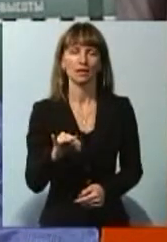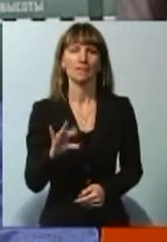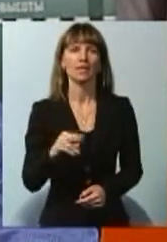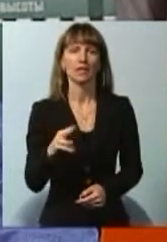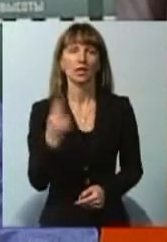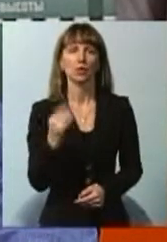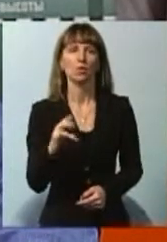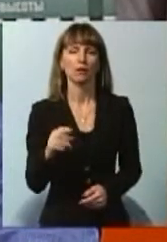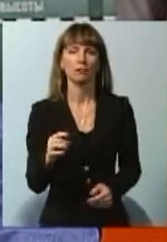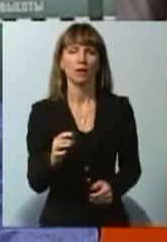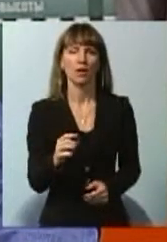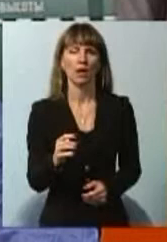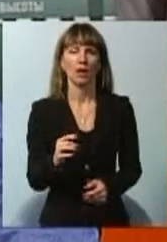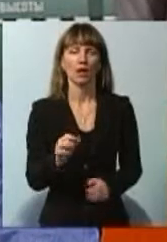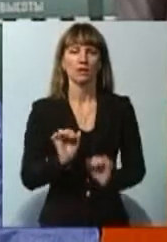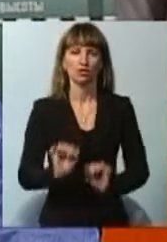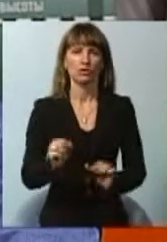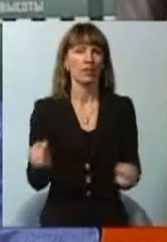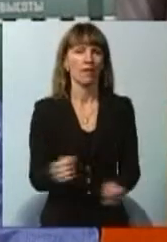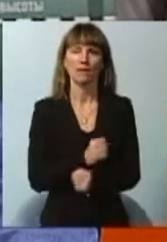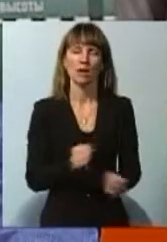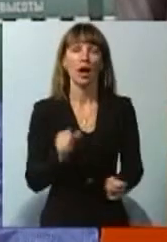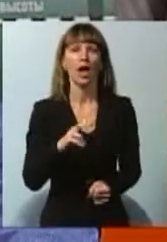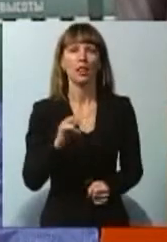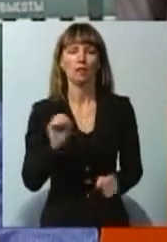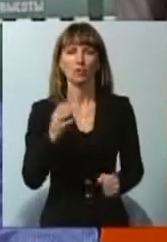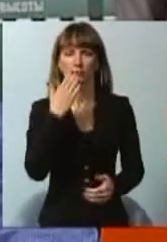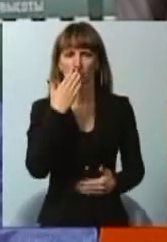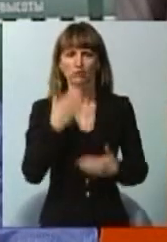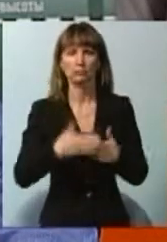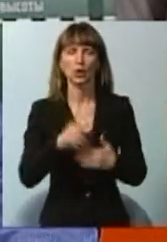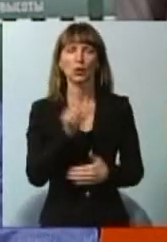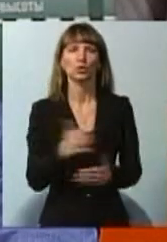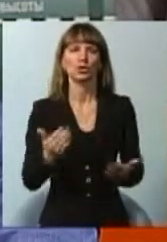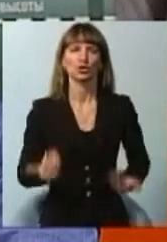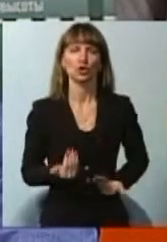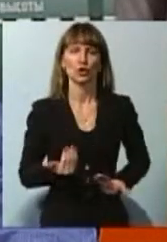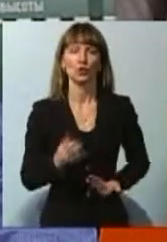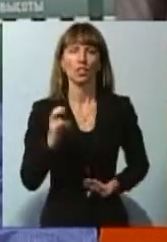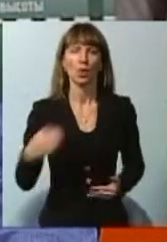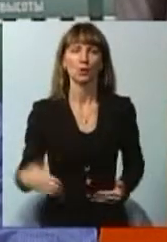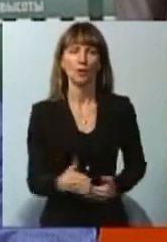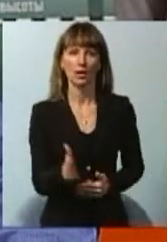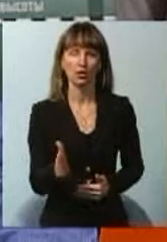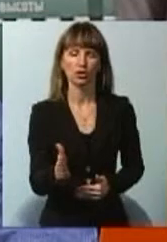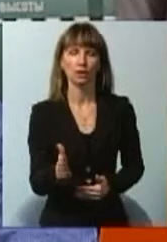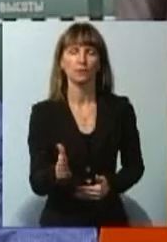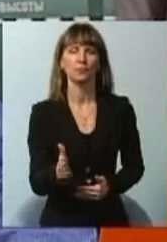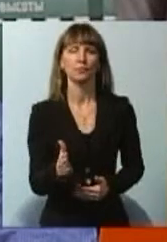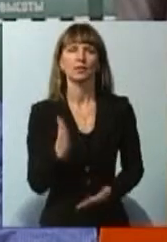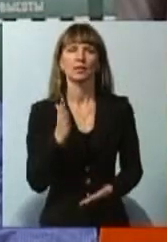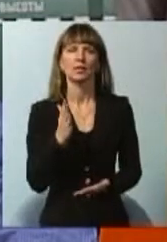цунами зберегтись не можна, але можна попередити людей, які живуть на узбережжі,